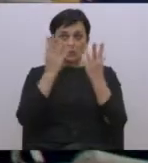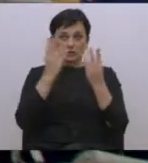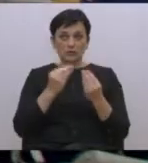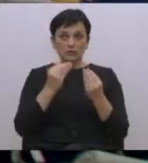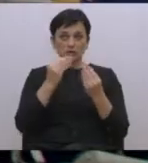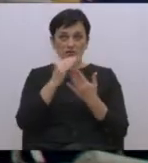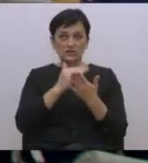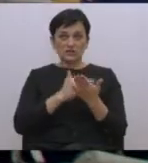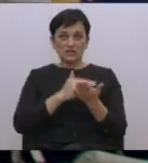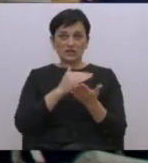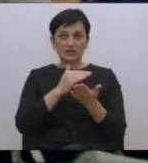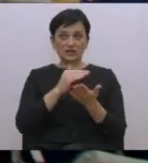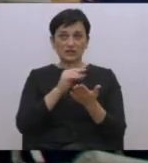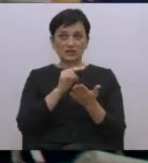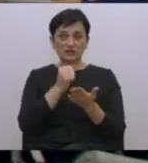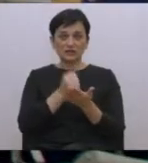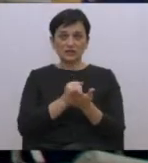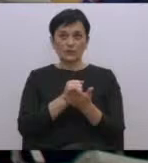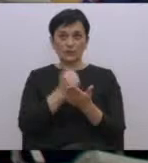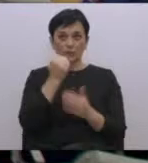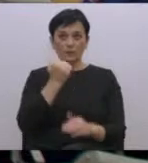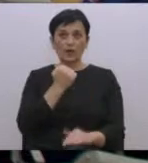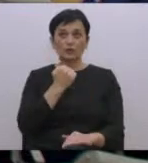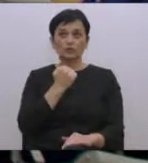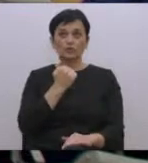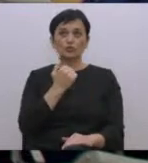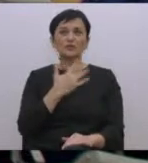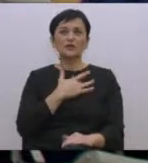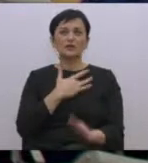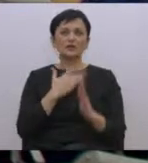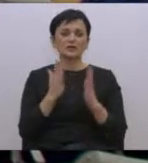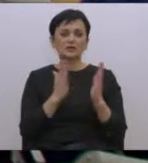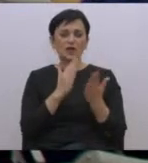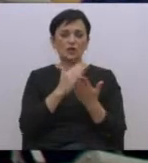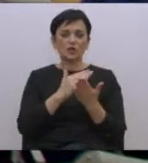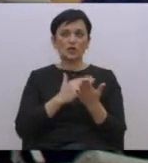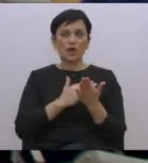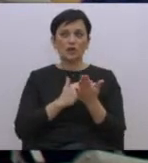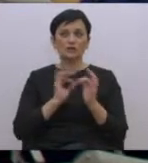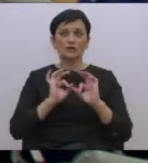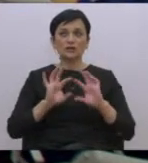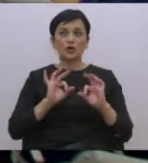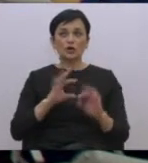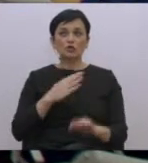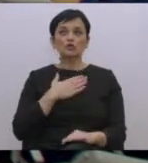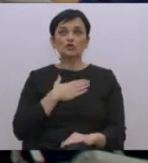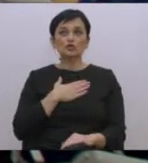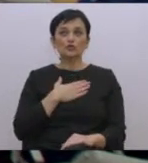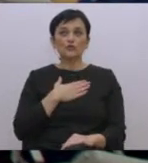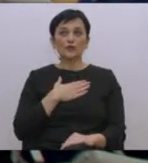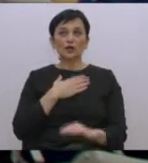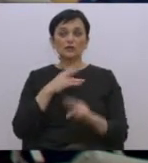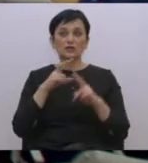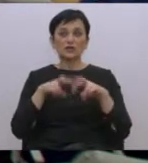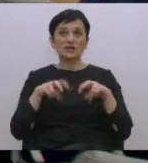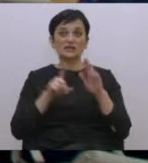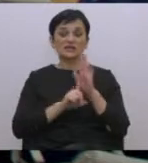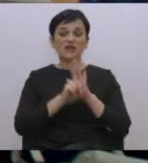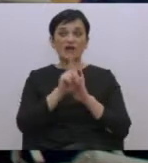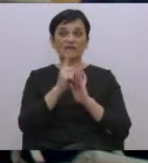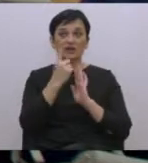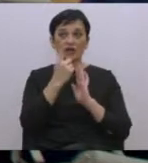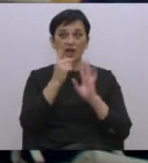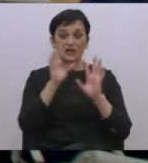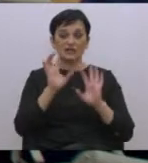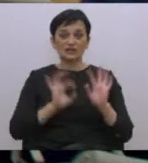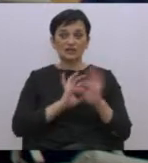Srigin, mă luba. Da, Hlovit Ganrix, Kagacnopt, Chuen, Ganrix, Hlovit, David Skeptirti, ca un